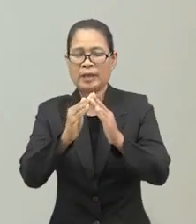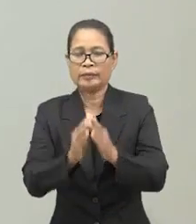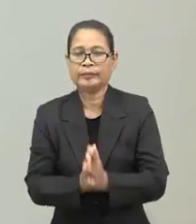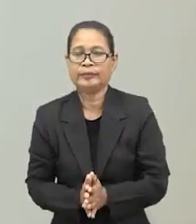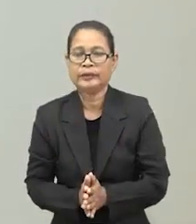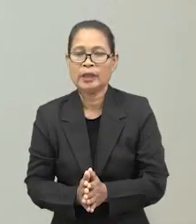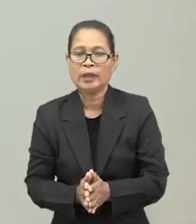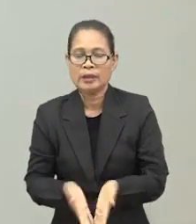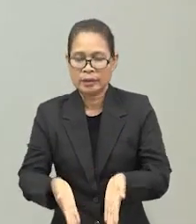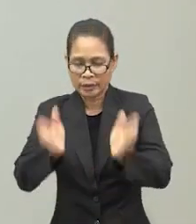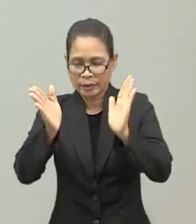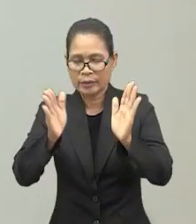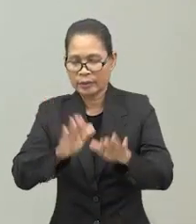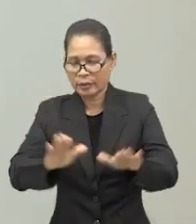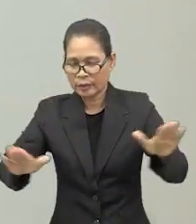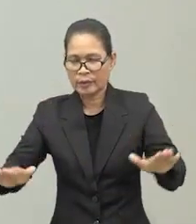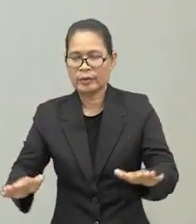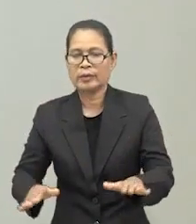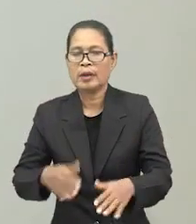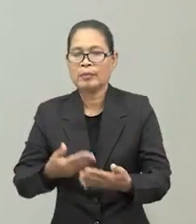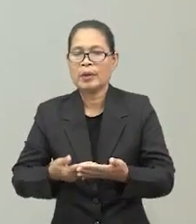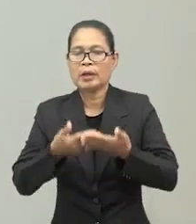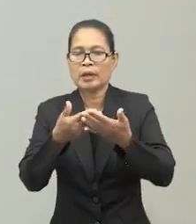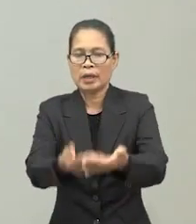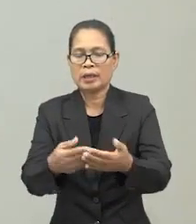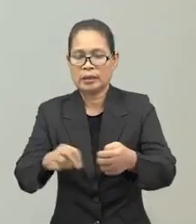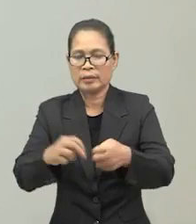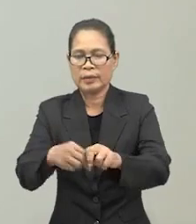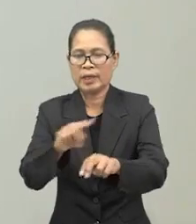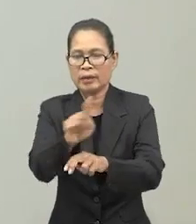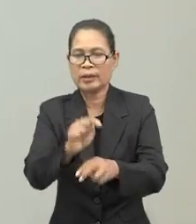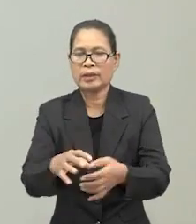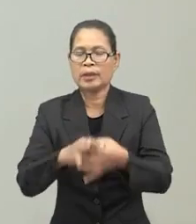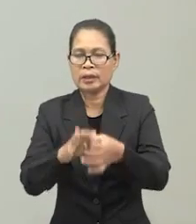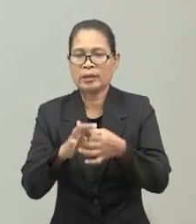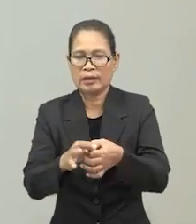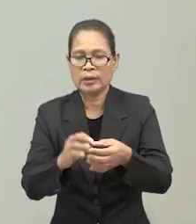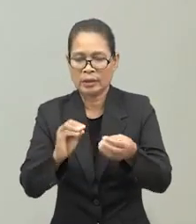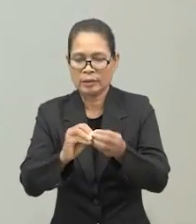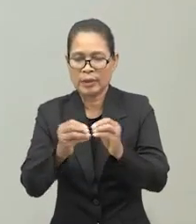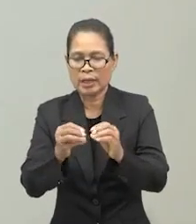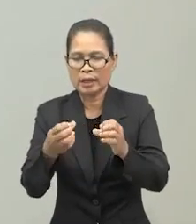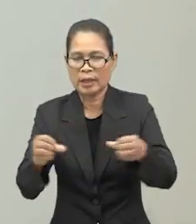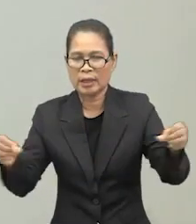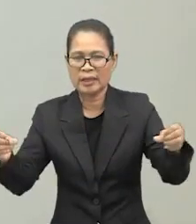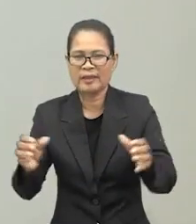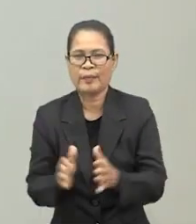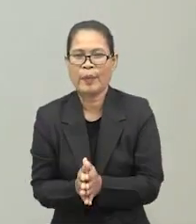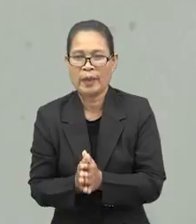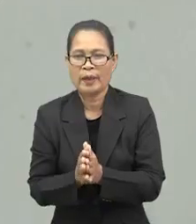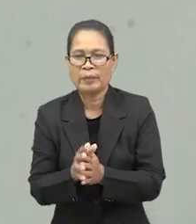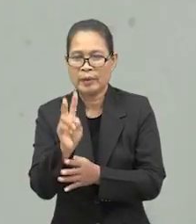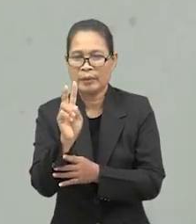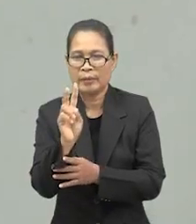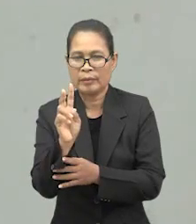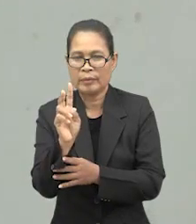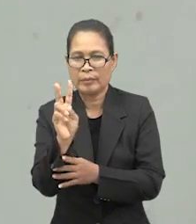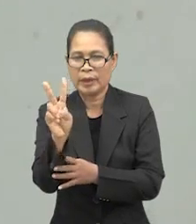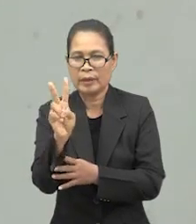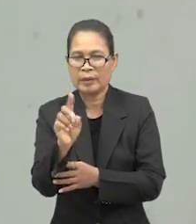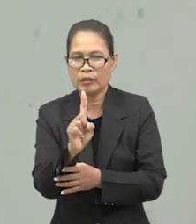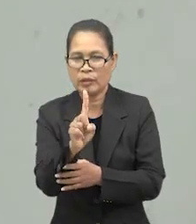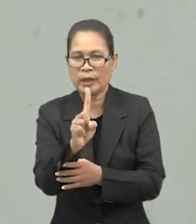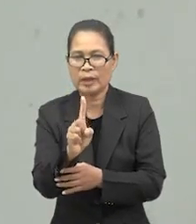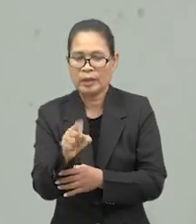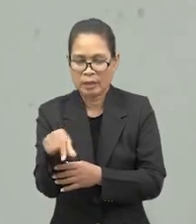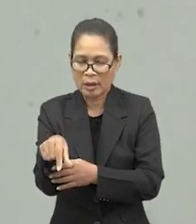chà cái cá té cứ chỗ con bằng cá chấm náo đại té tôm nâng là bạc lệ miễn